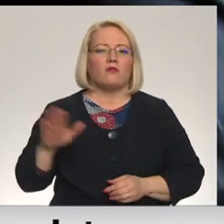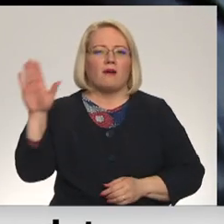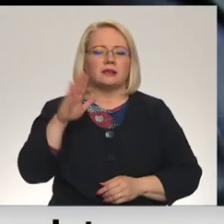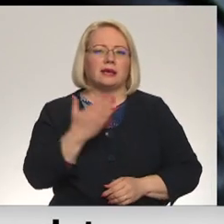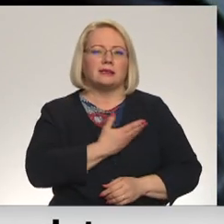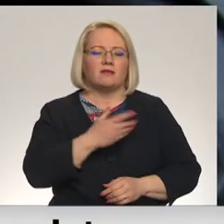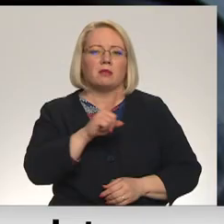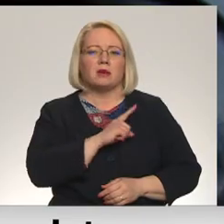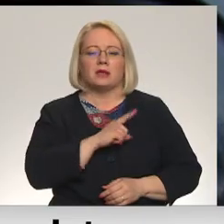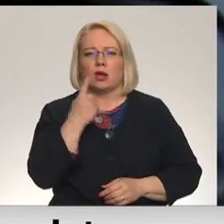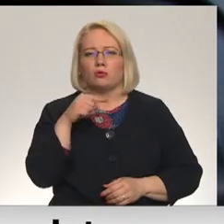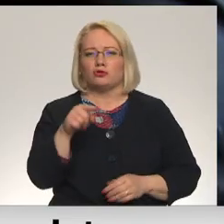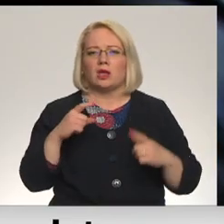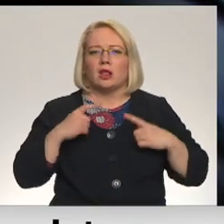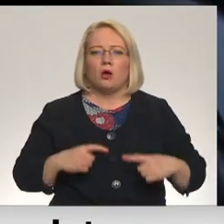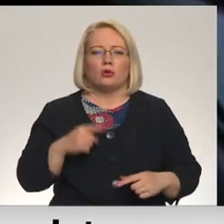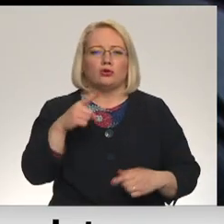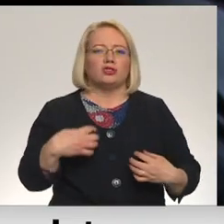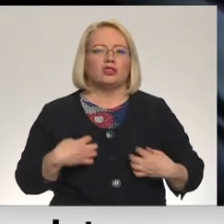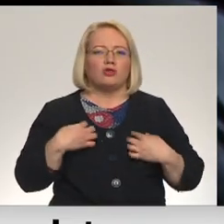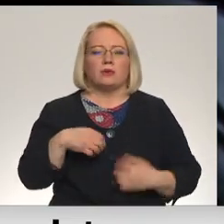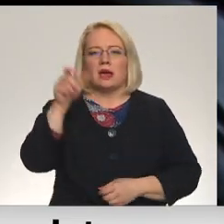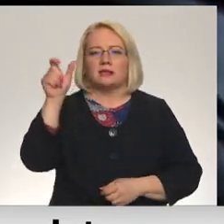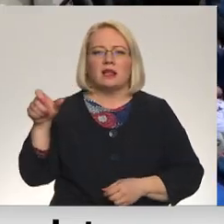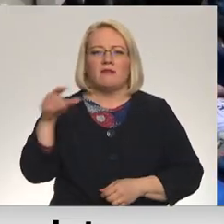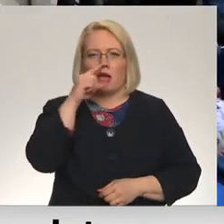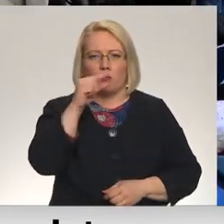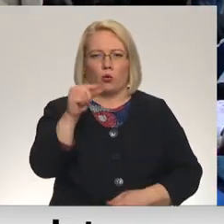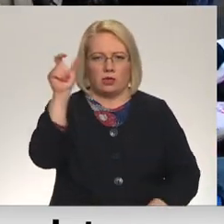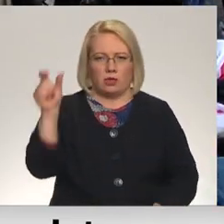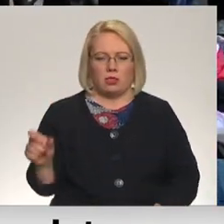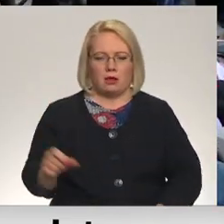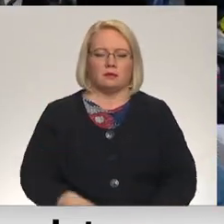mūs no šī ļaunuma, no šī šausmīgā cilvēka Putina.